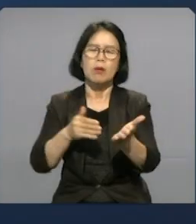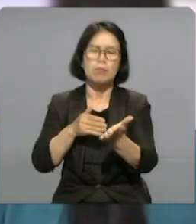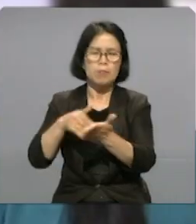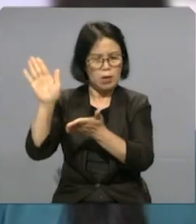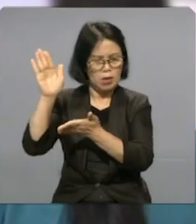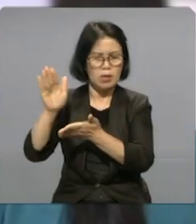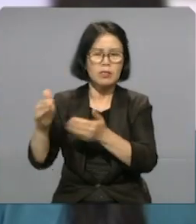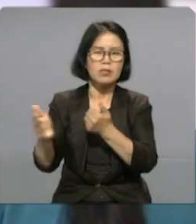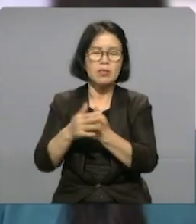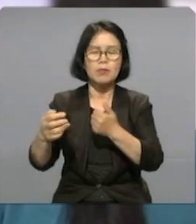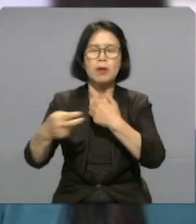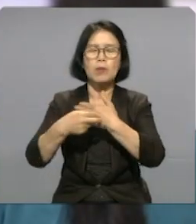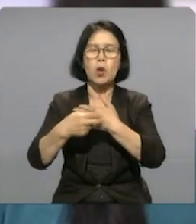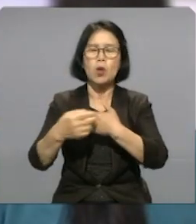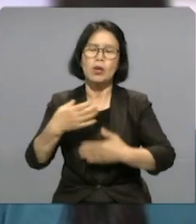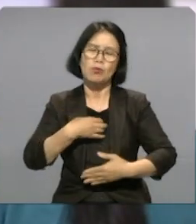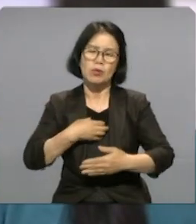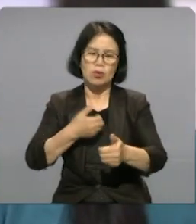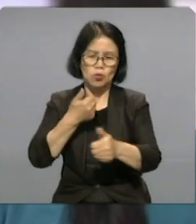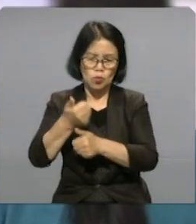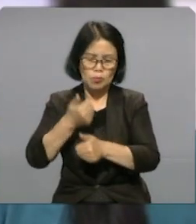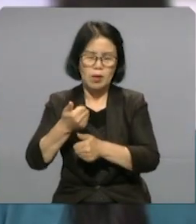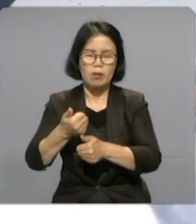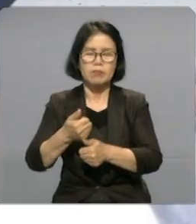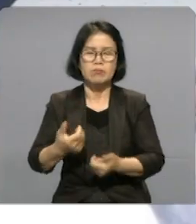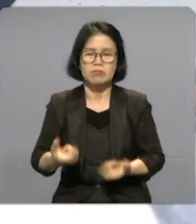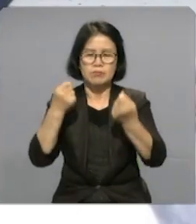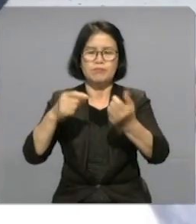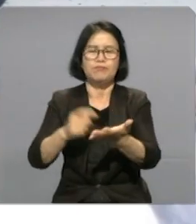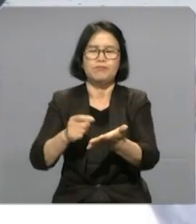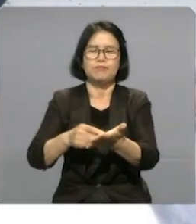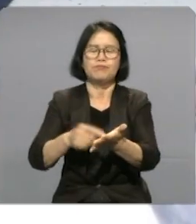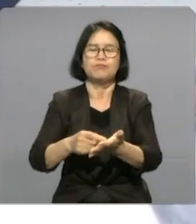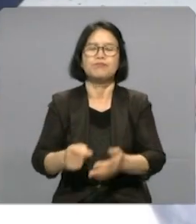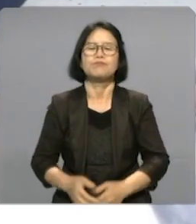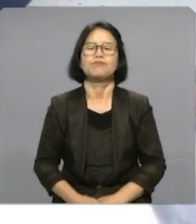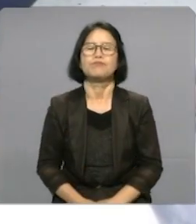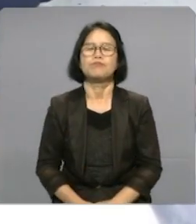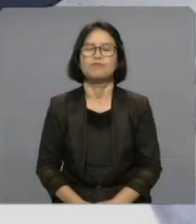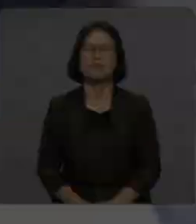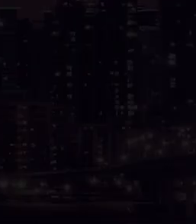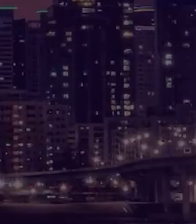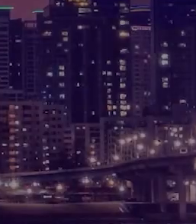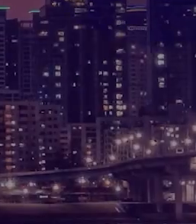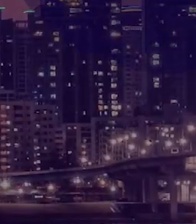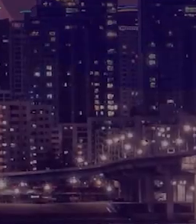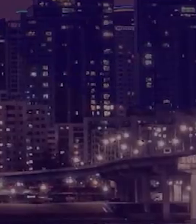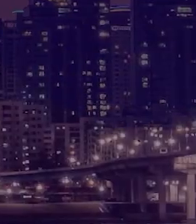드러나며 병원의 위기 돌파는 더욱 시급합니다. OBS 뉴스 백소민입니다.